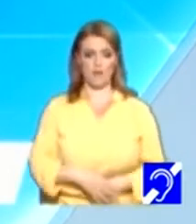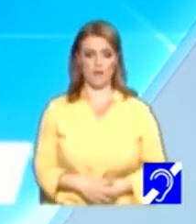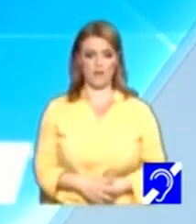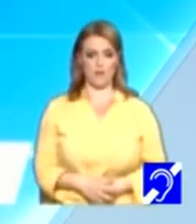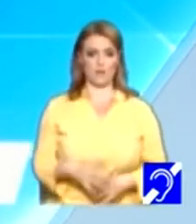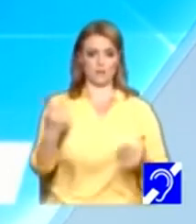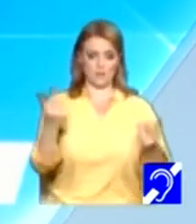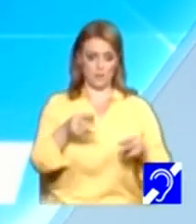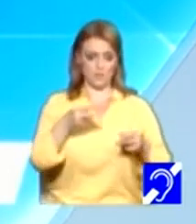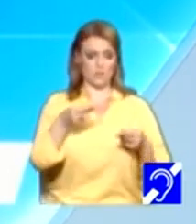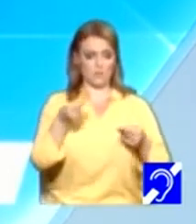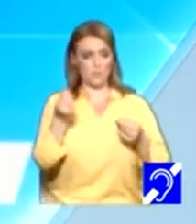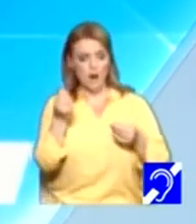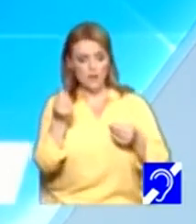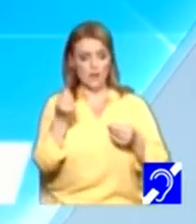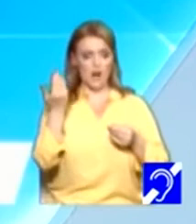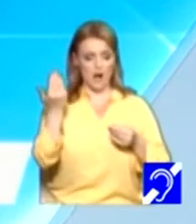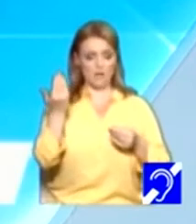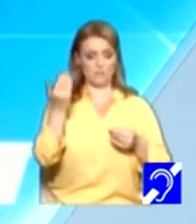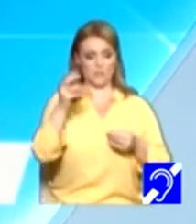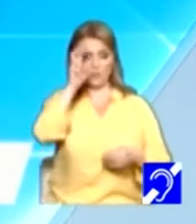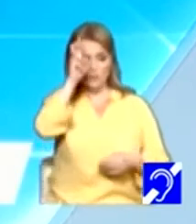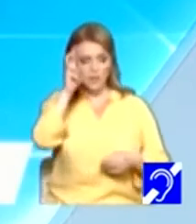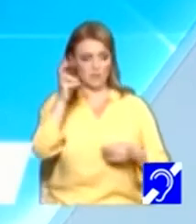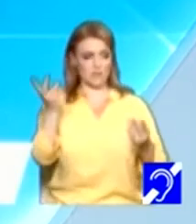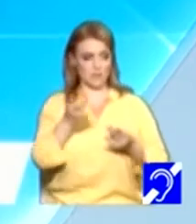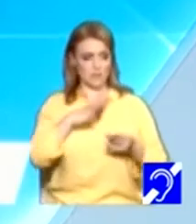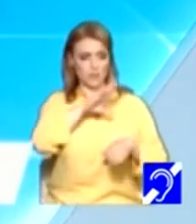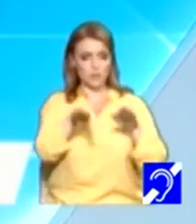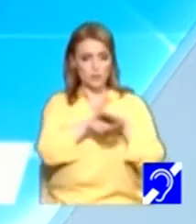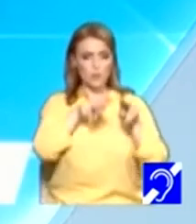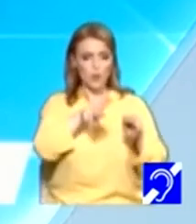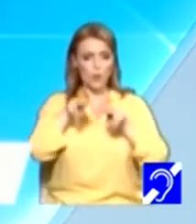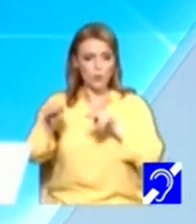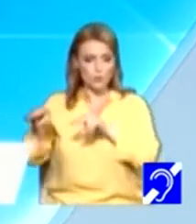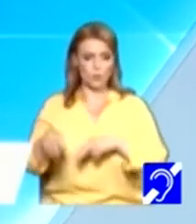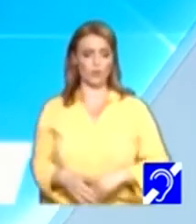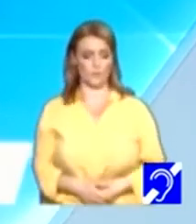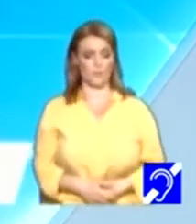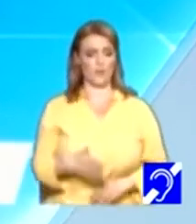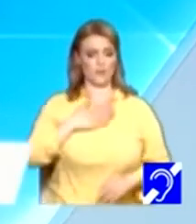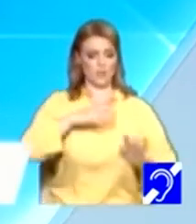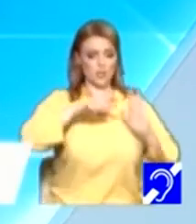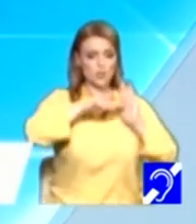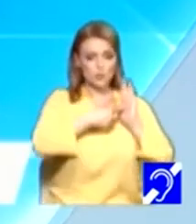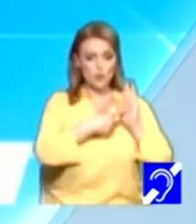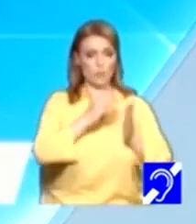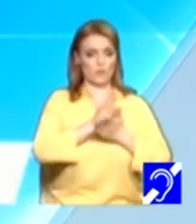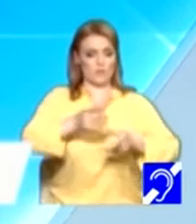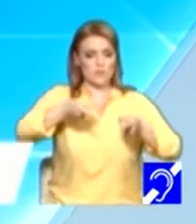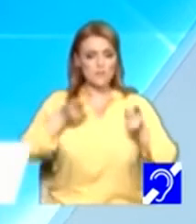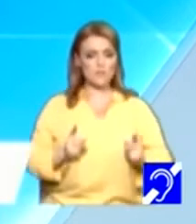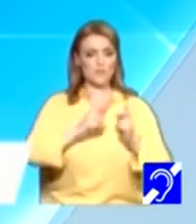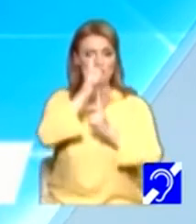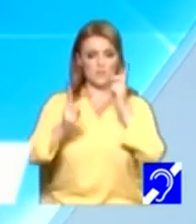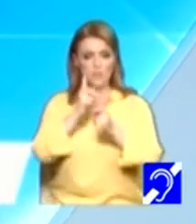controlăm banii publici. Am multe, multe proiecte, dar asta o să vorbesc mai târziu. Deci scopul nostru este într-adevăr, să